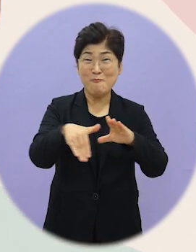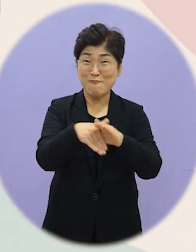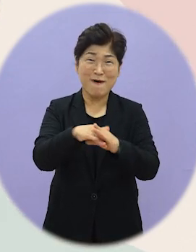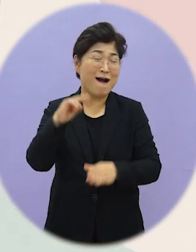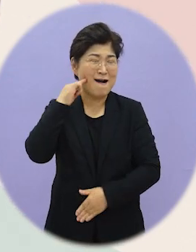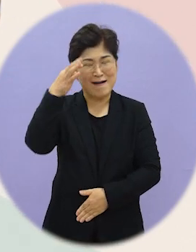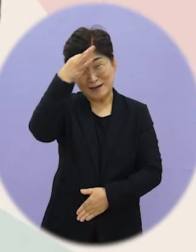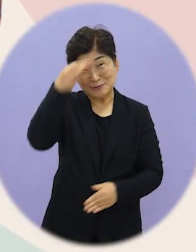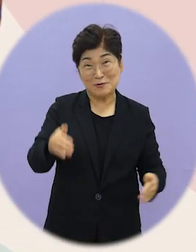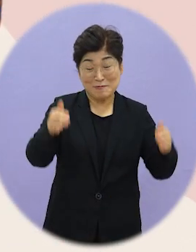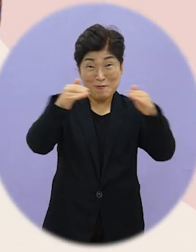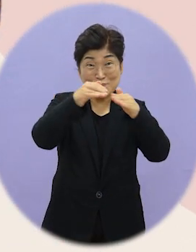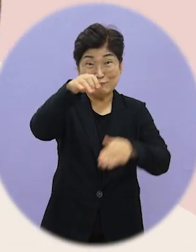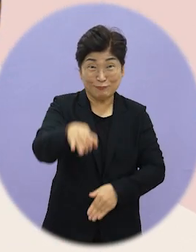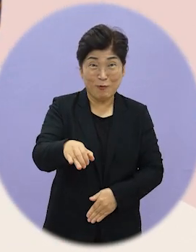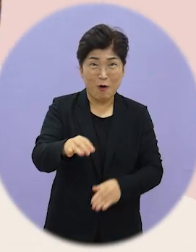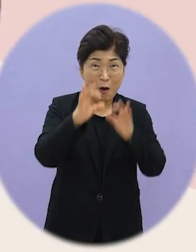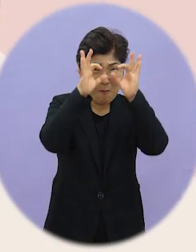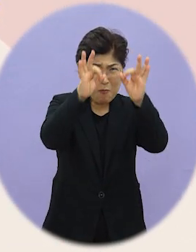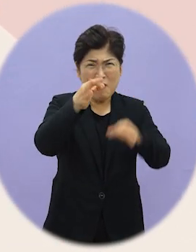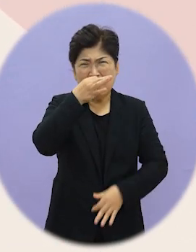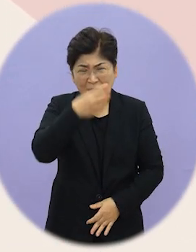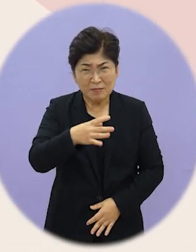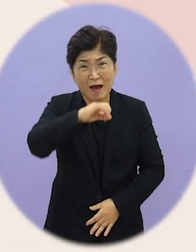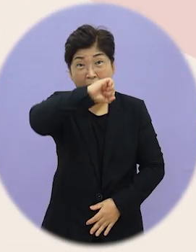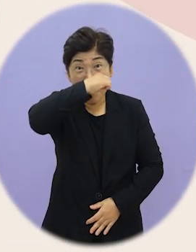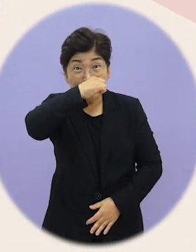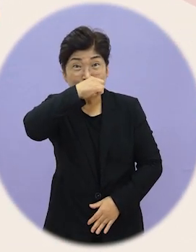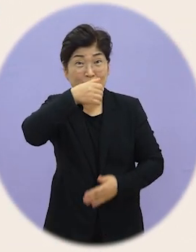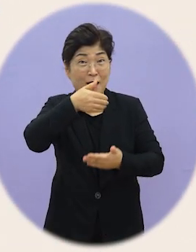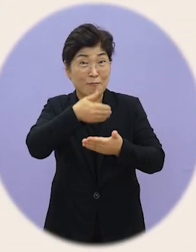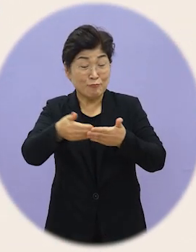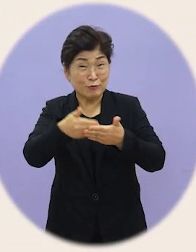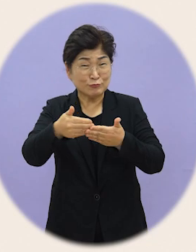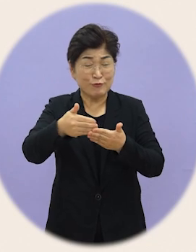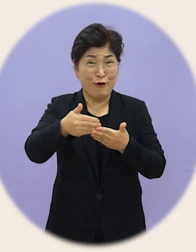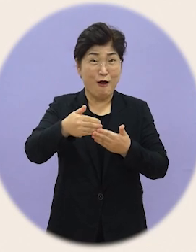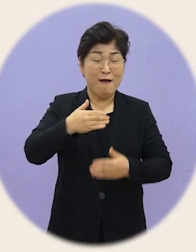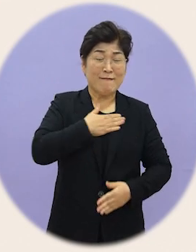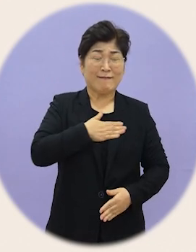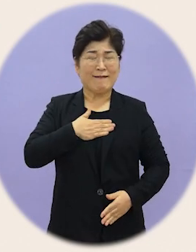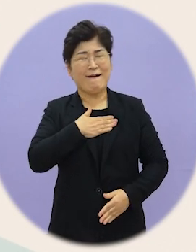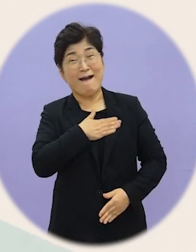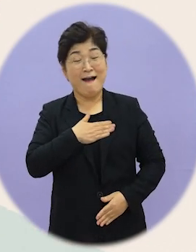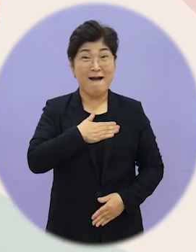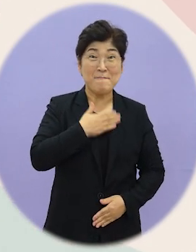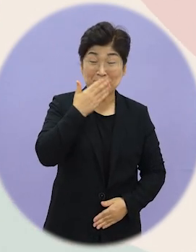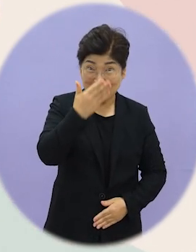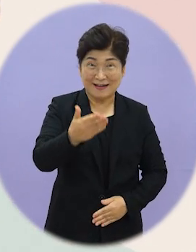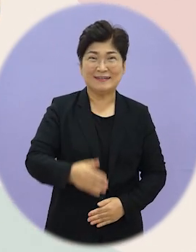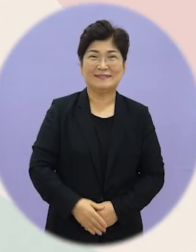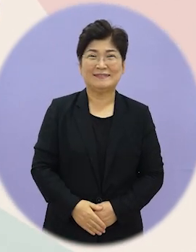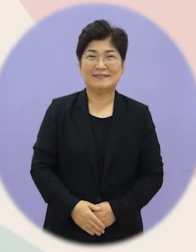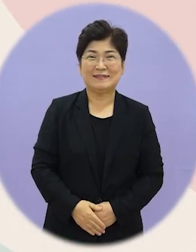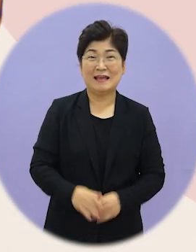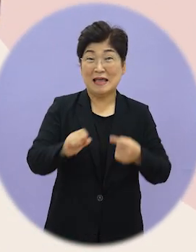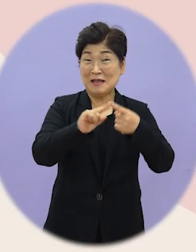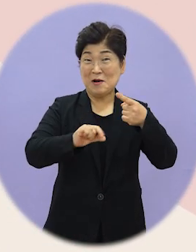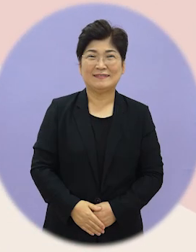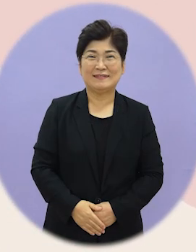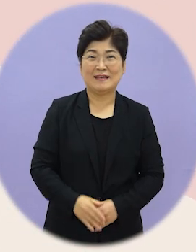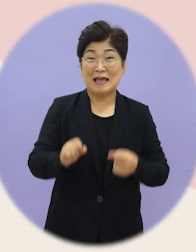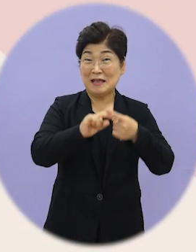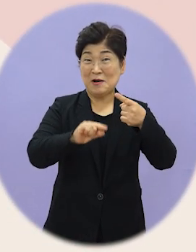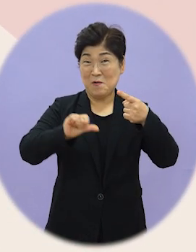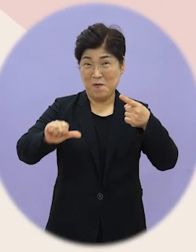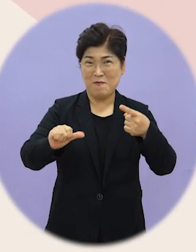경남 거제문화예술관에서는 우리가 흔히 접하기 힘든 아프리카 미술을 감상할 수 있는 안녕 아프리카를,